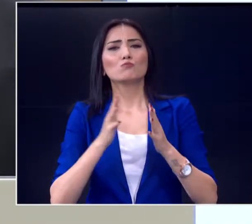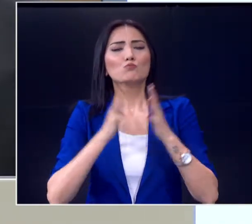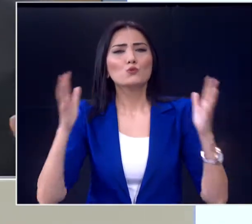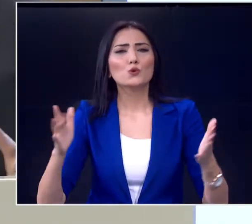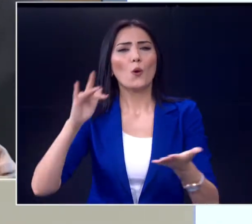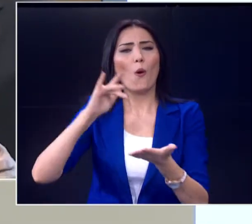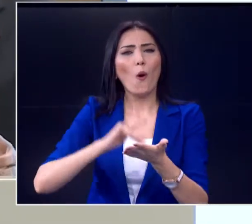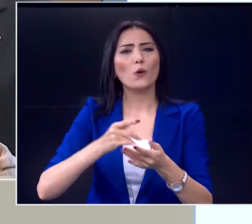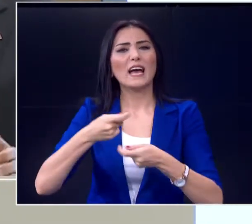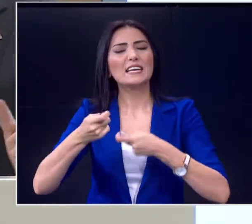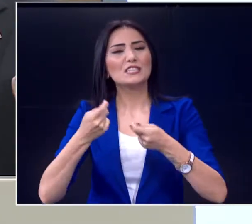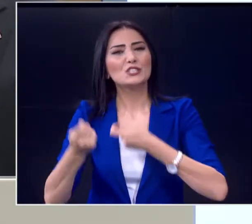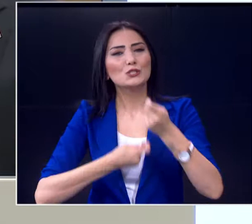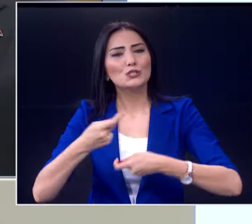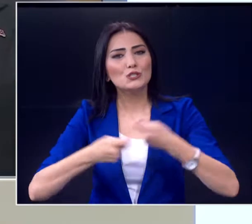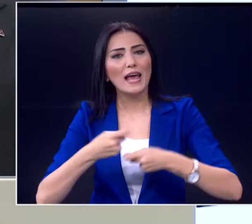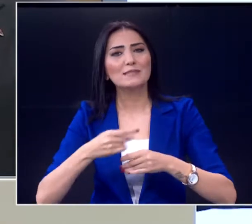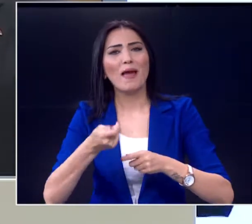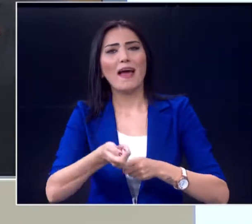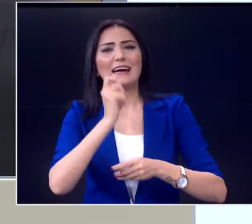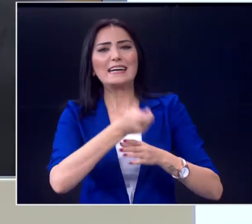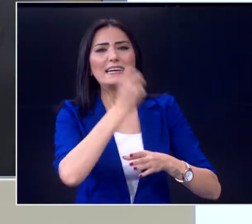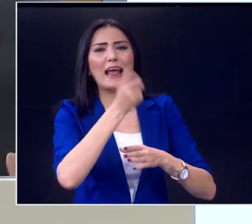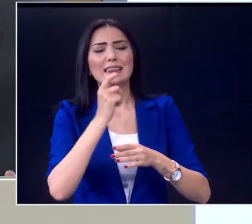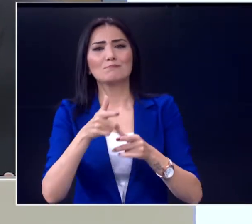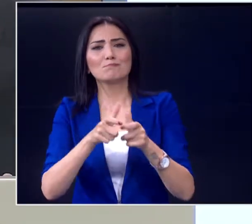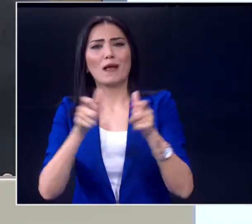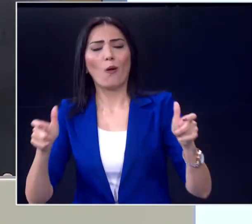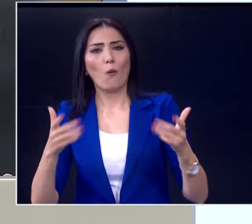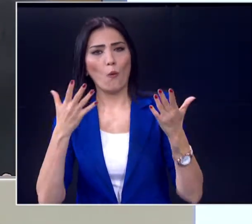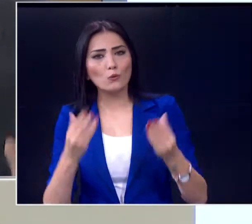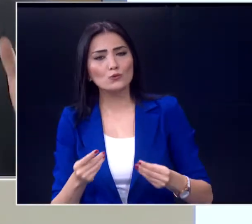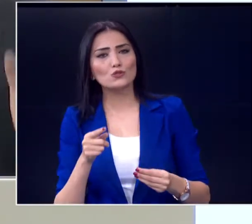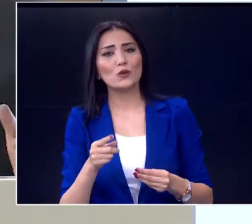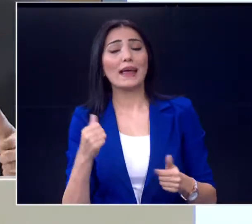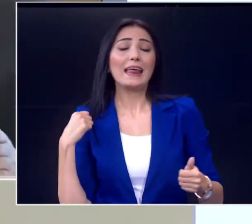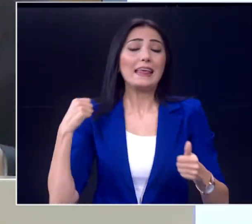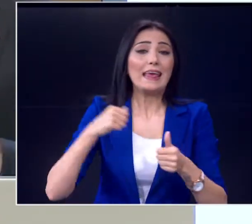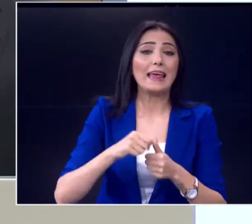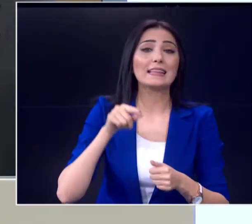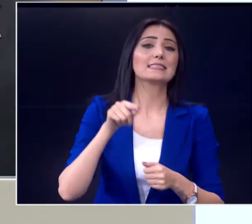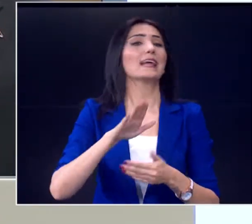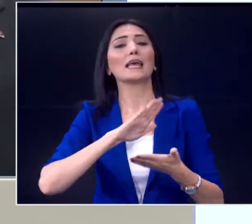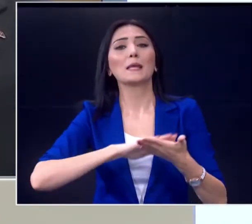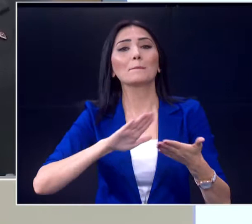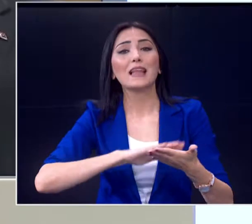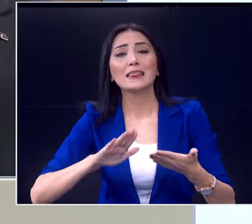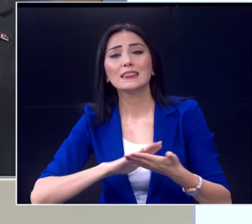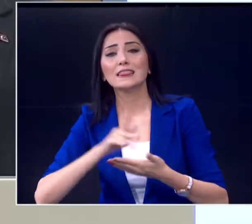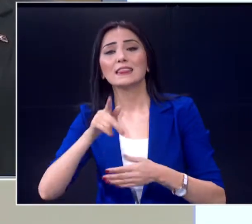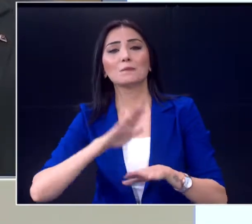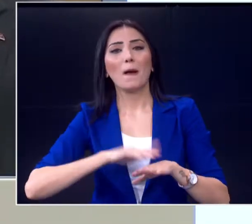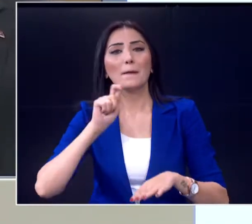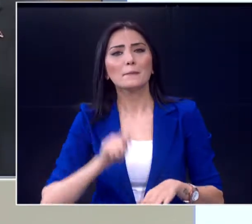orta işletmelere kredi alanı genişletilecek. Yeniden yapılandırma